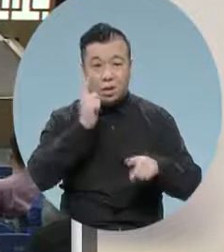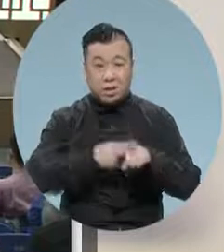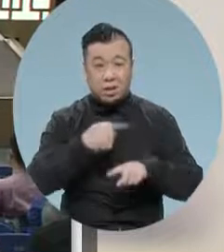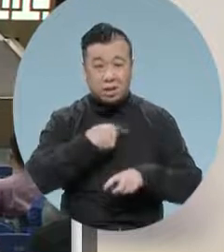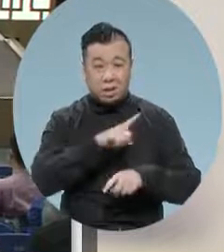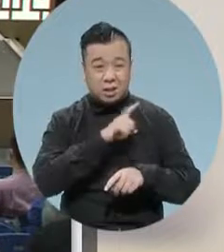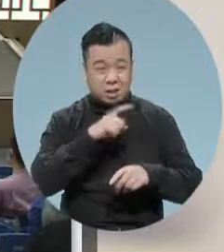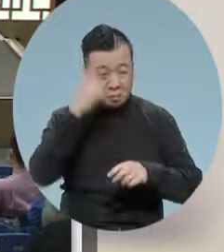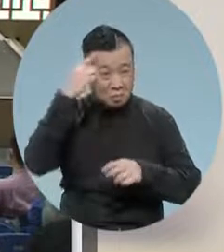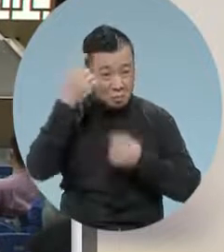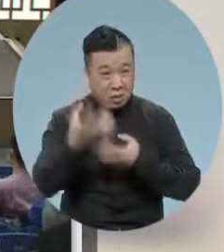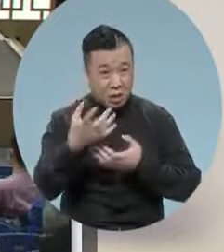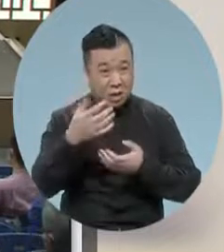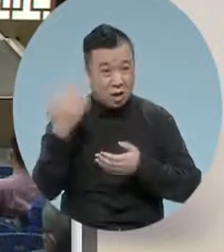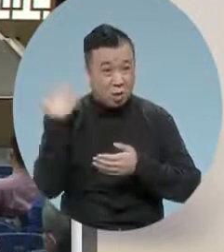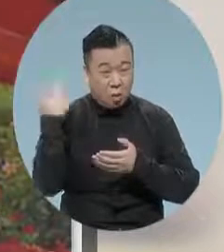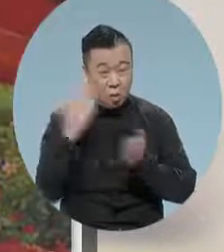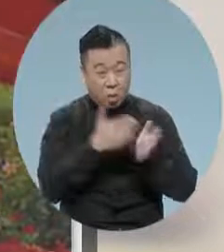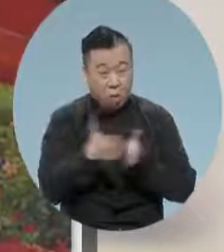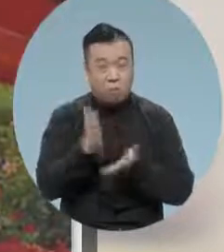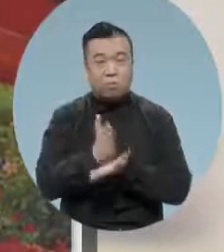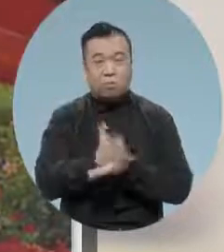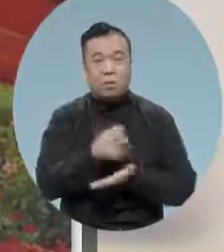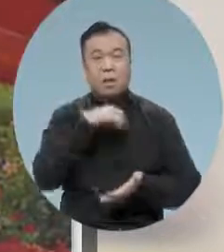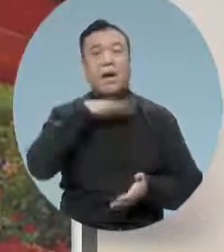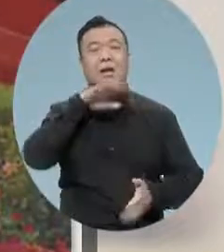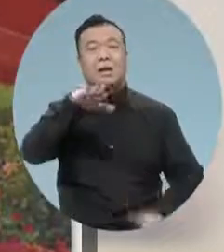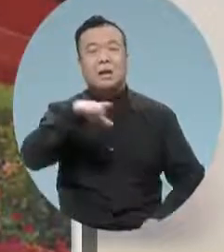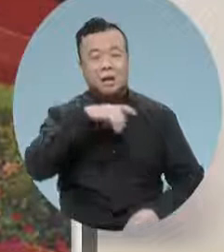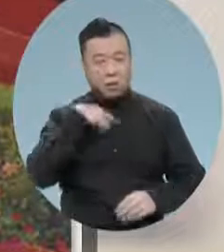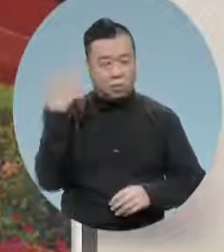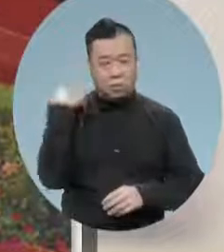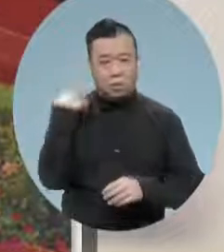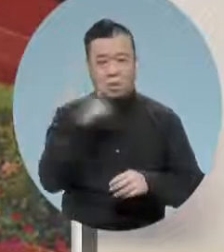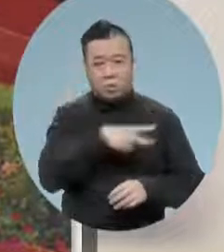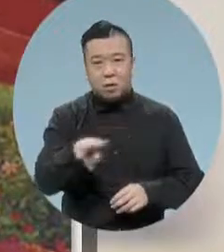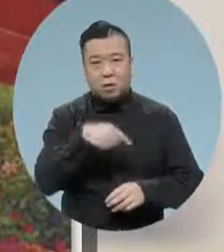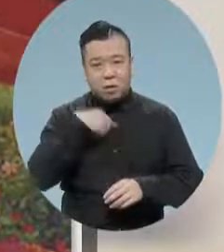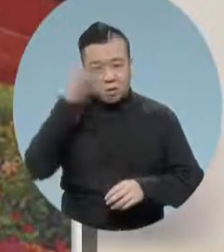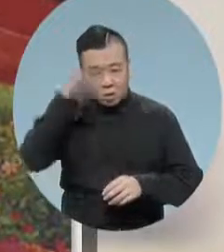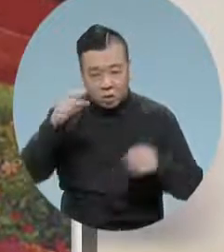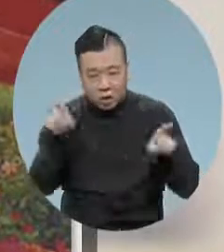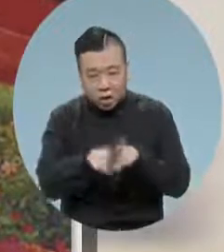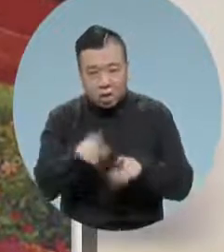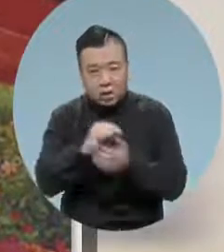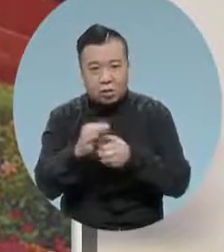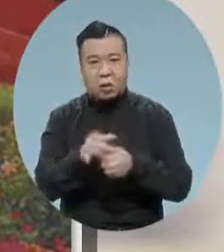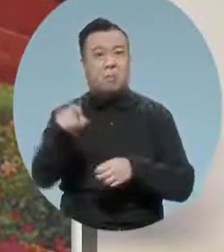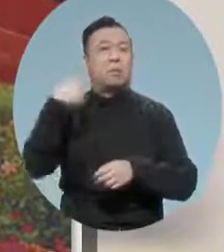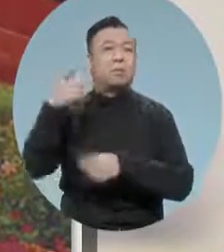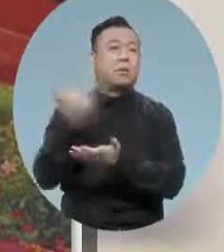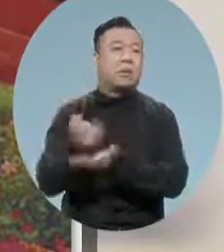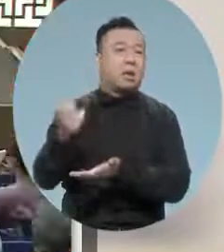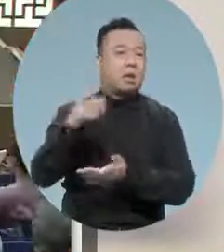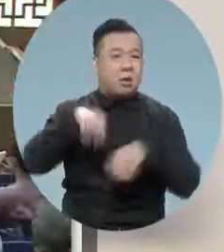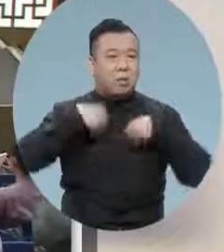哋有個共同嘅過去，呢樣嘢係錯嘅。話大佬啊，如果係有共同過去，我哋先有共同嘅國家，咁美國死得啦，咁